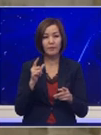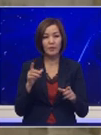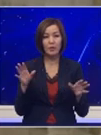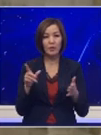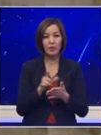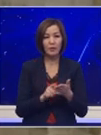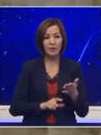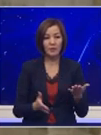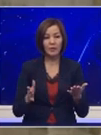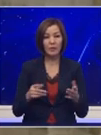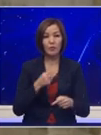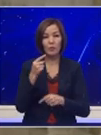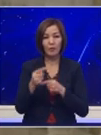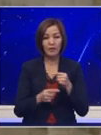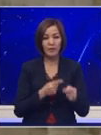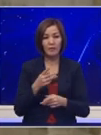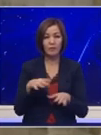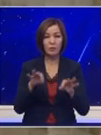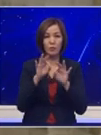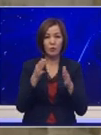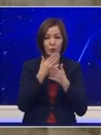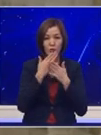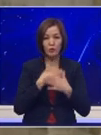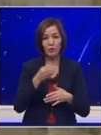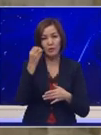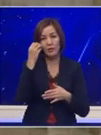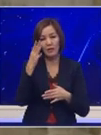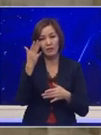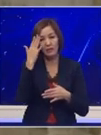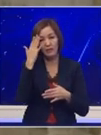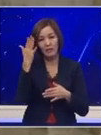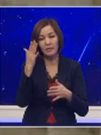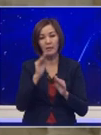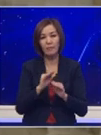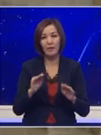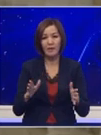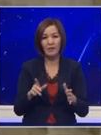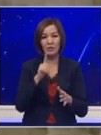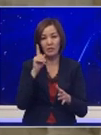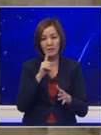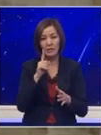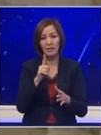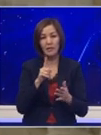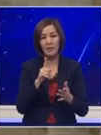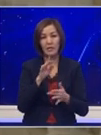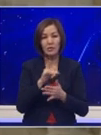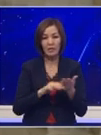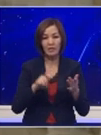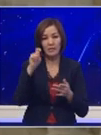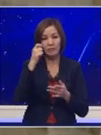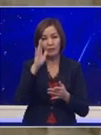өзіміздің ұрпақтарымыз өнерге бейімді әншілер алып осыны